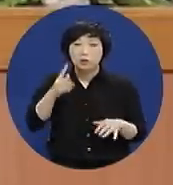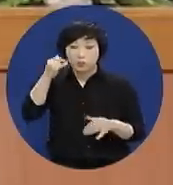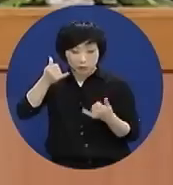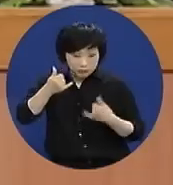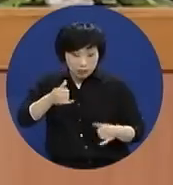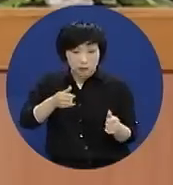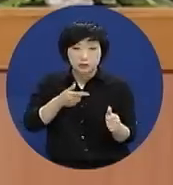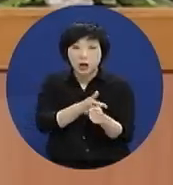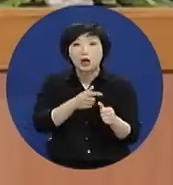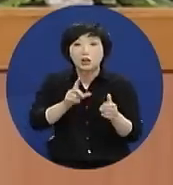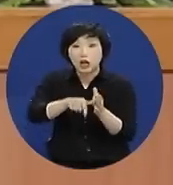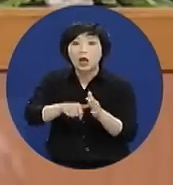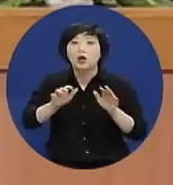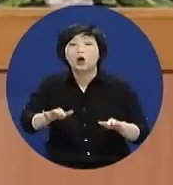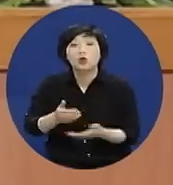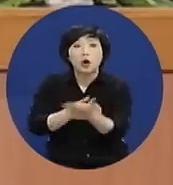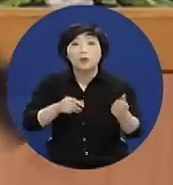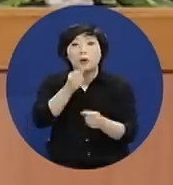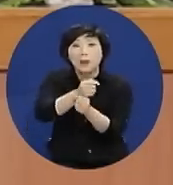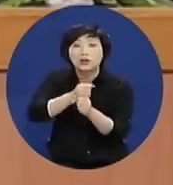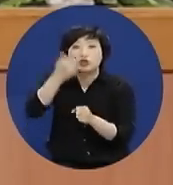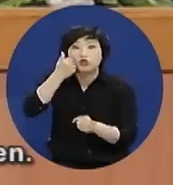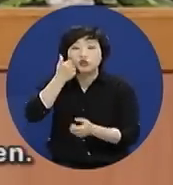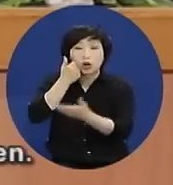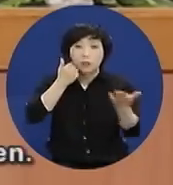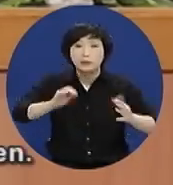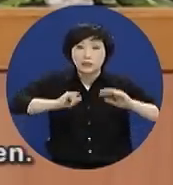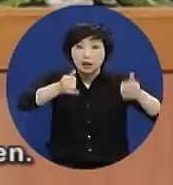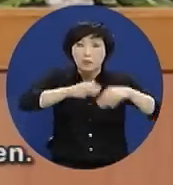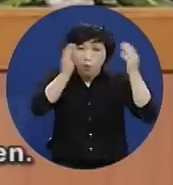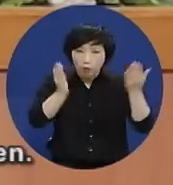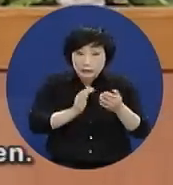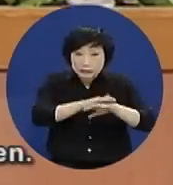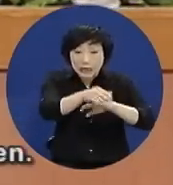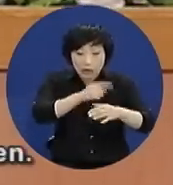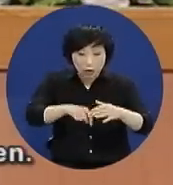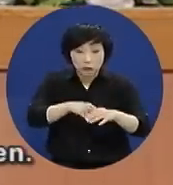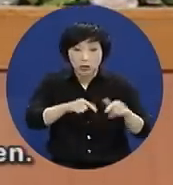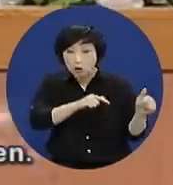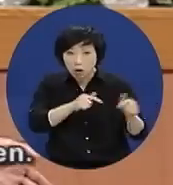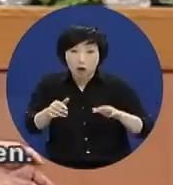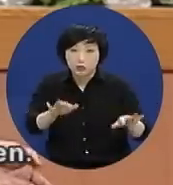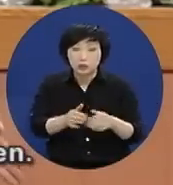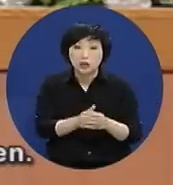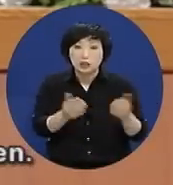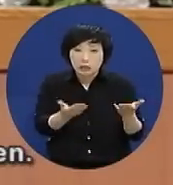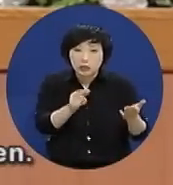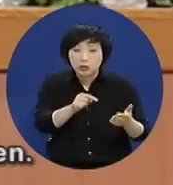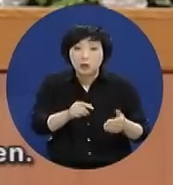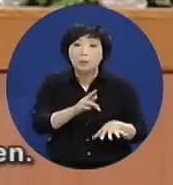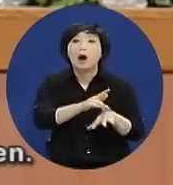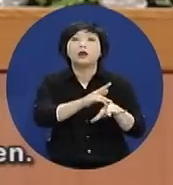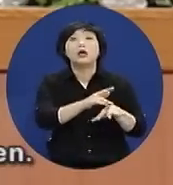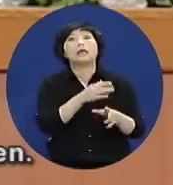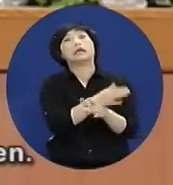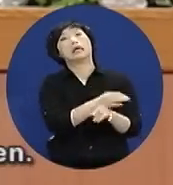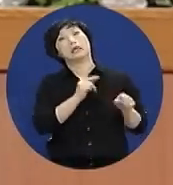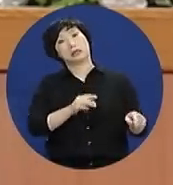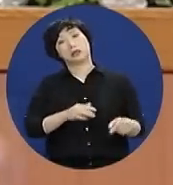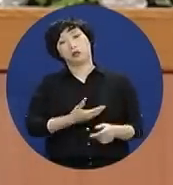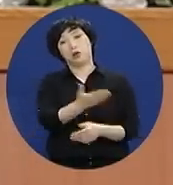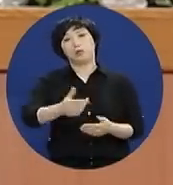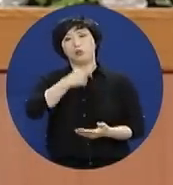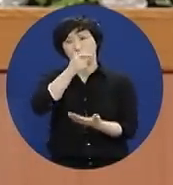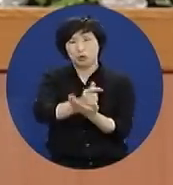との葛がたり子供が自分のを殺しが自分の子を殺す殺人の時代に面した